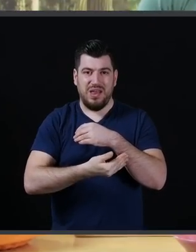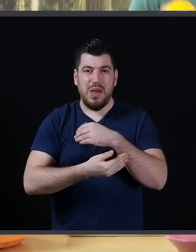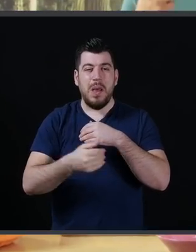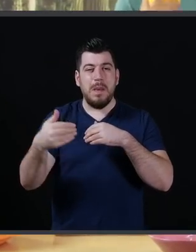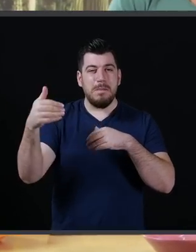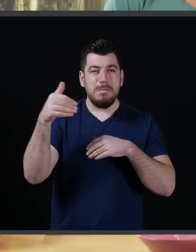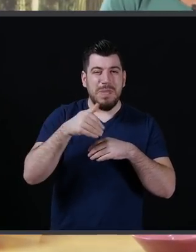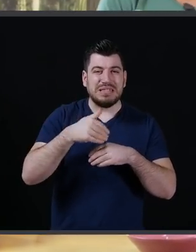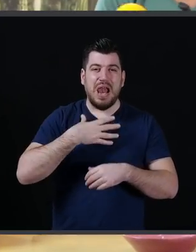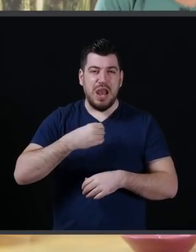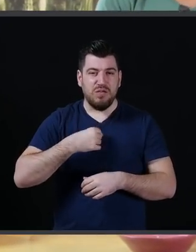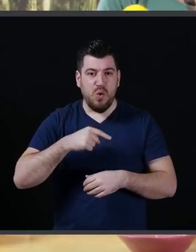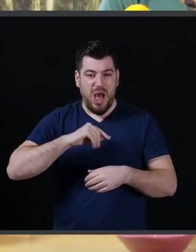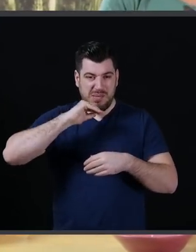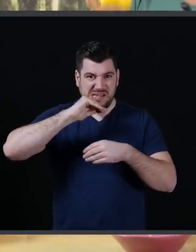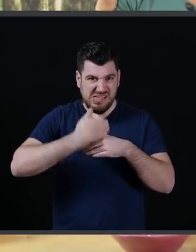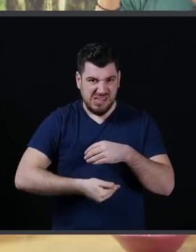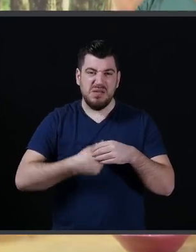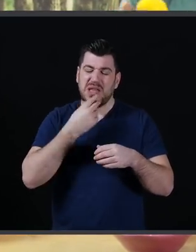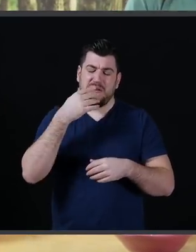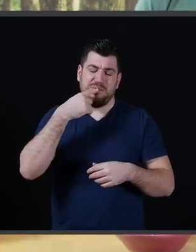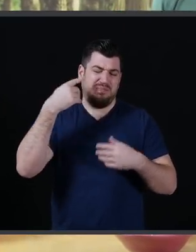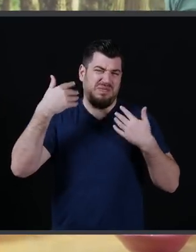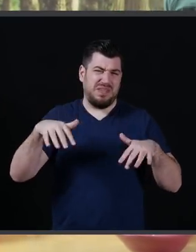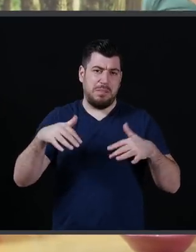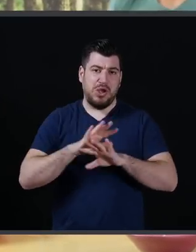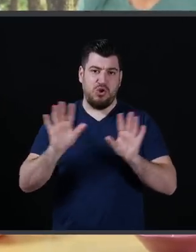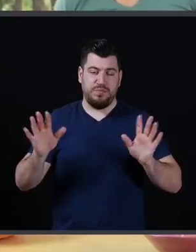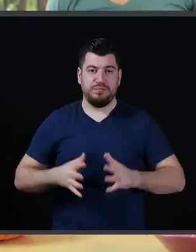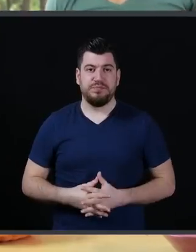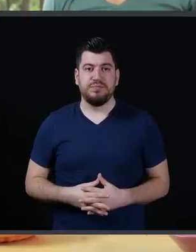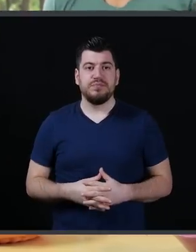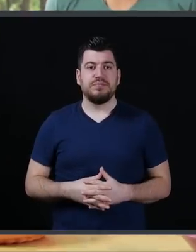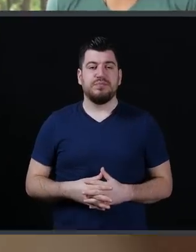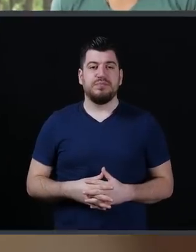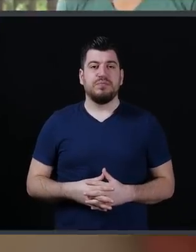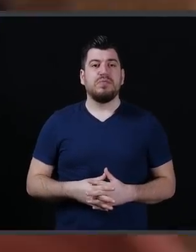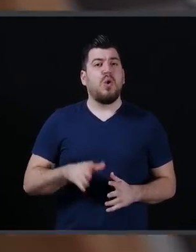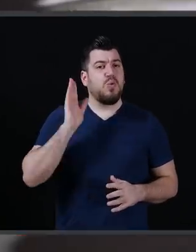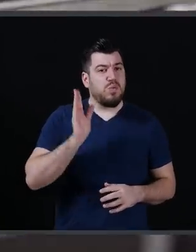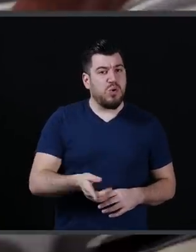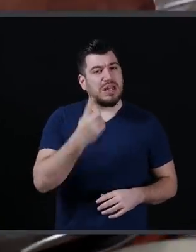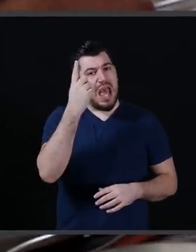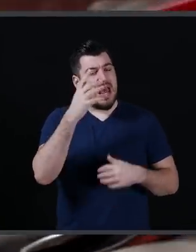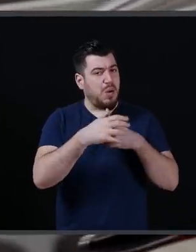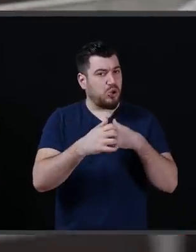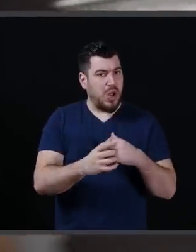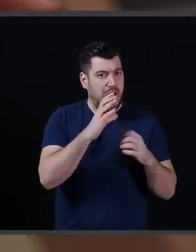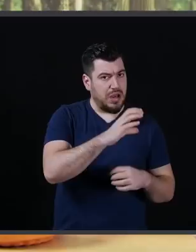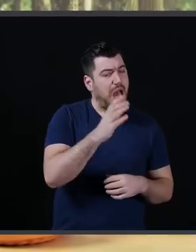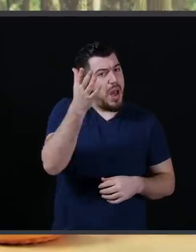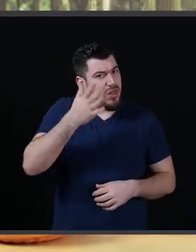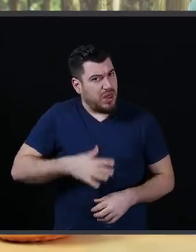Έχω βάλει ξύσμα από ένα πορτοκάλι Μπορείτε να βάλετε και από δύο Άμα θέλετε Και άμα θέλετε μπορείτε να βάλετε και λεμόν Έχω βάλει όλα τα